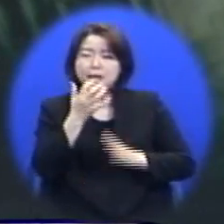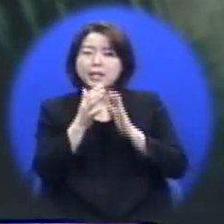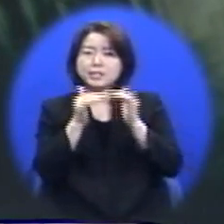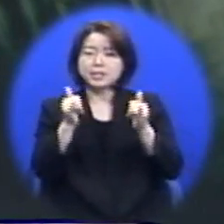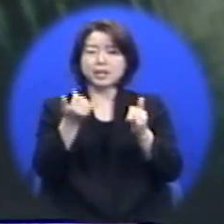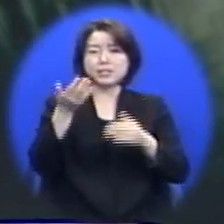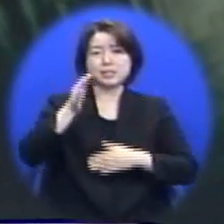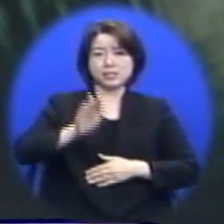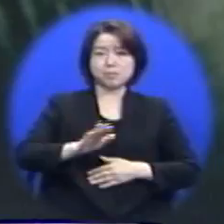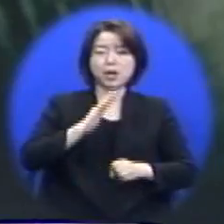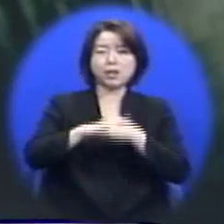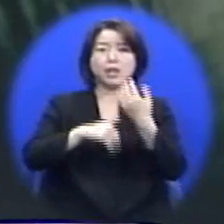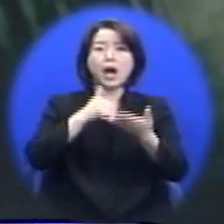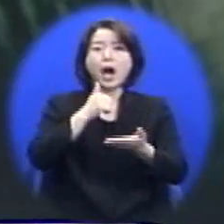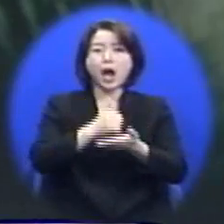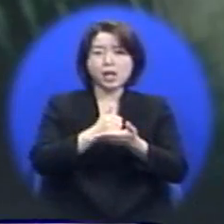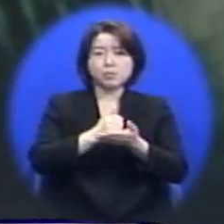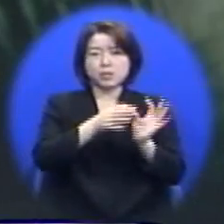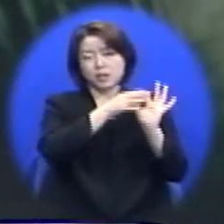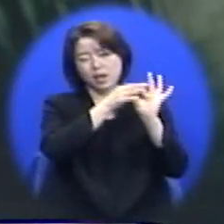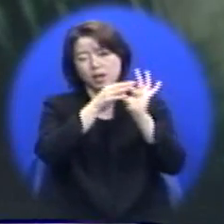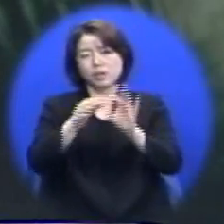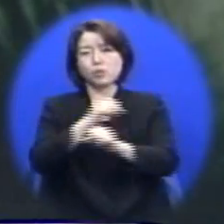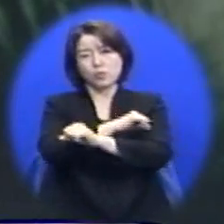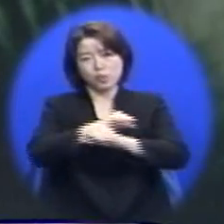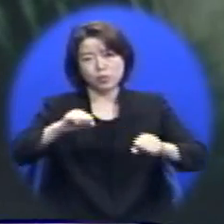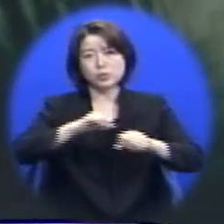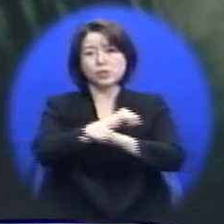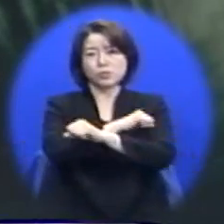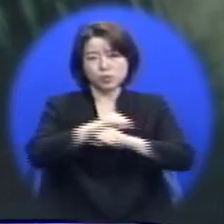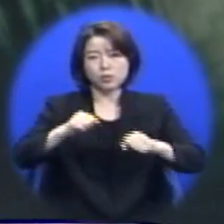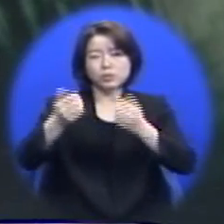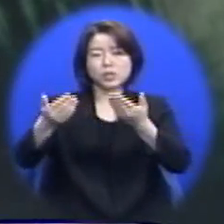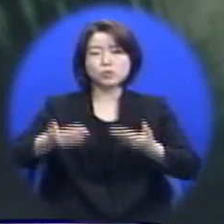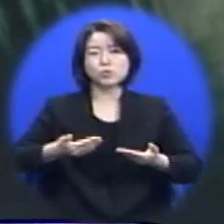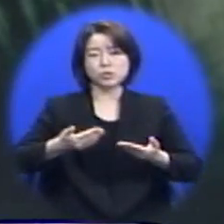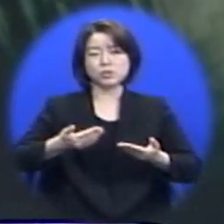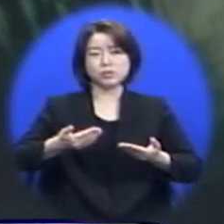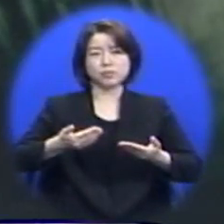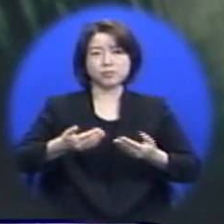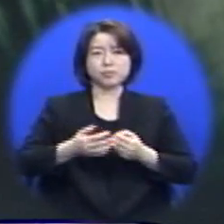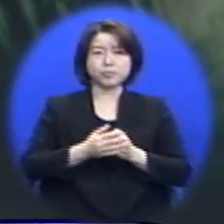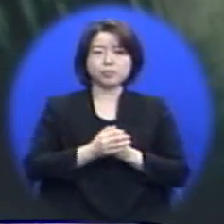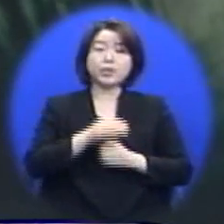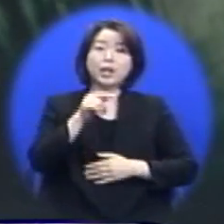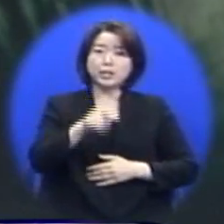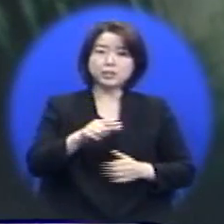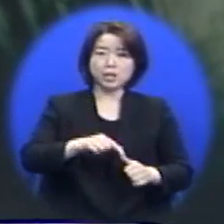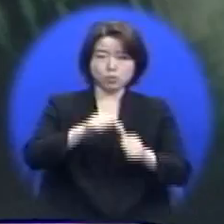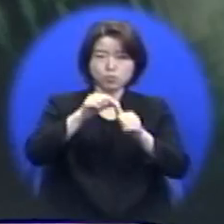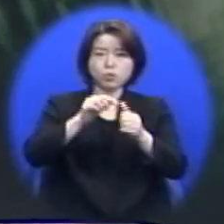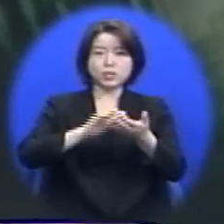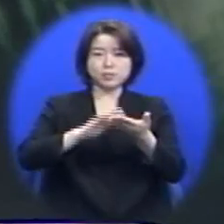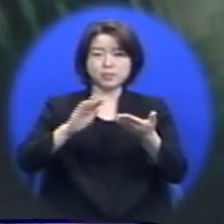자이지만 하나님은 끊임없이 용서하고 용서하고 용서하신 하나님. 그게